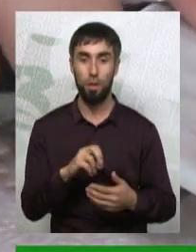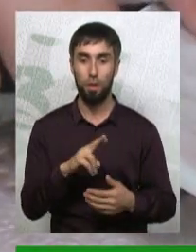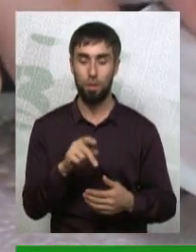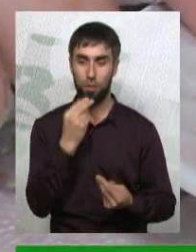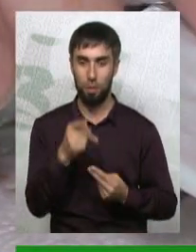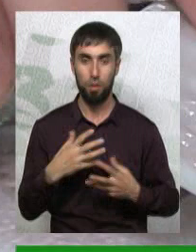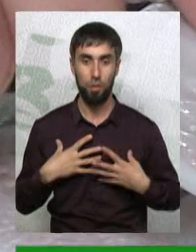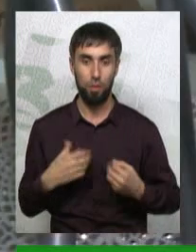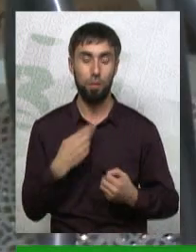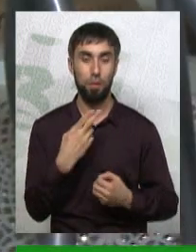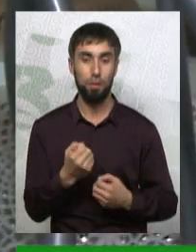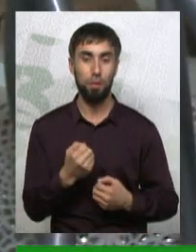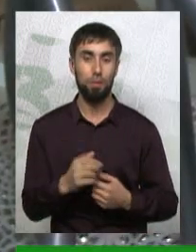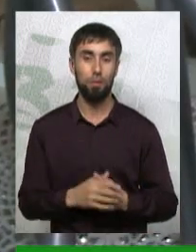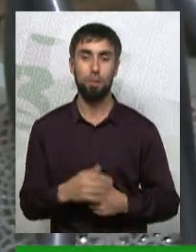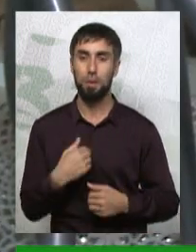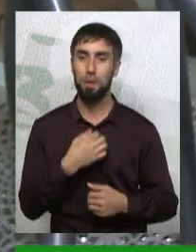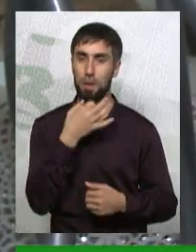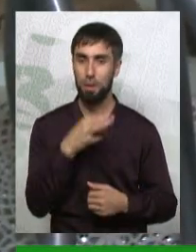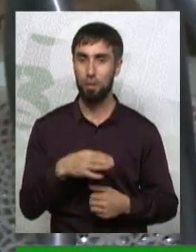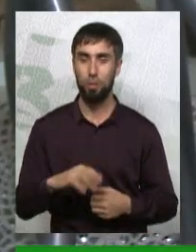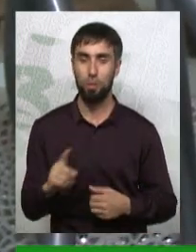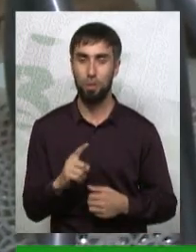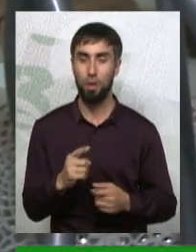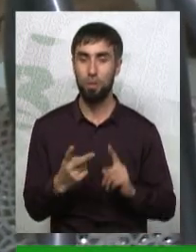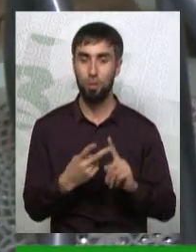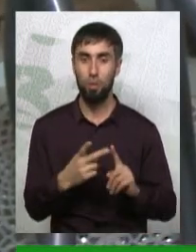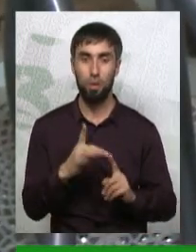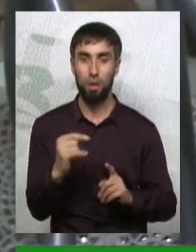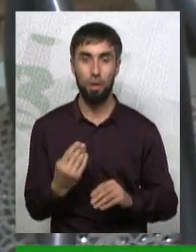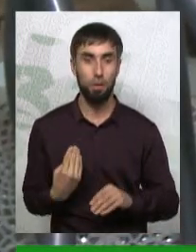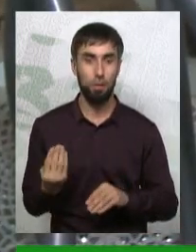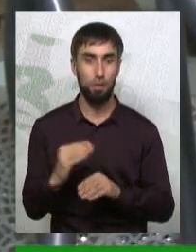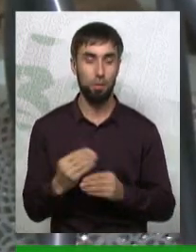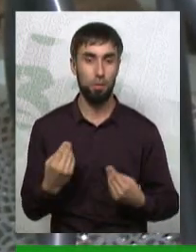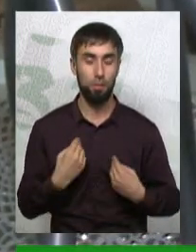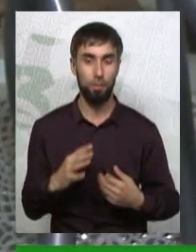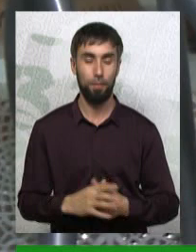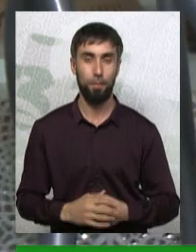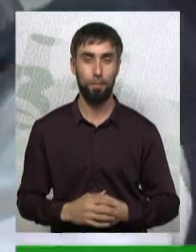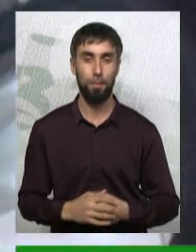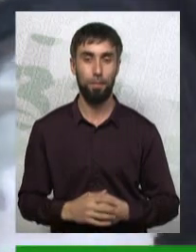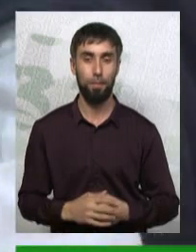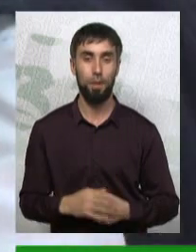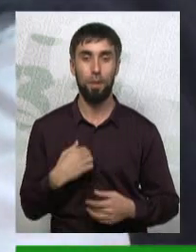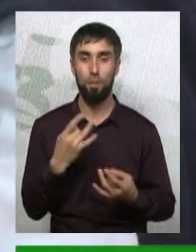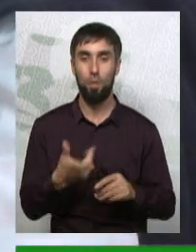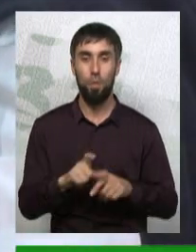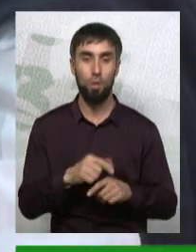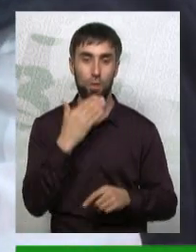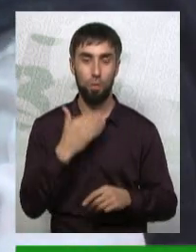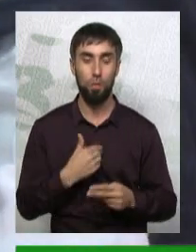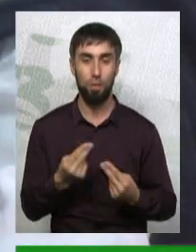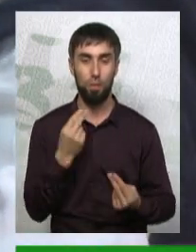Да. Мне не нравится то, что второй раз добавки не дают. Просто я очень